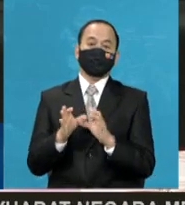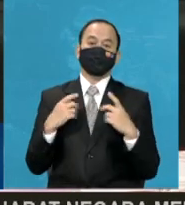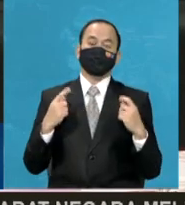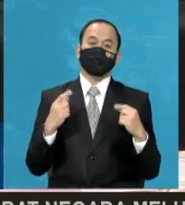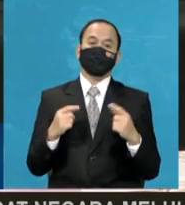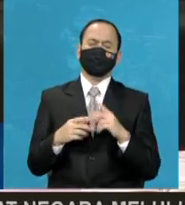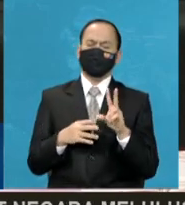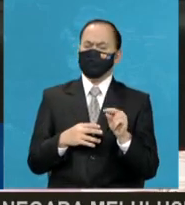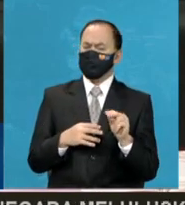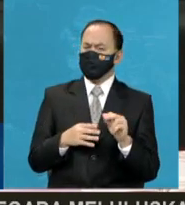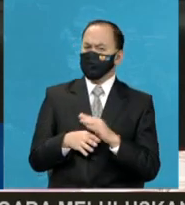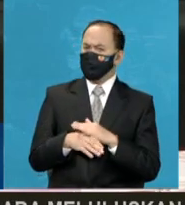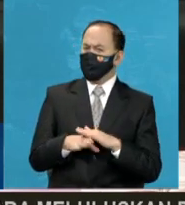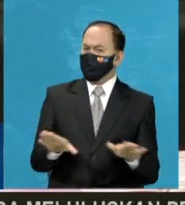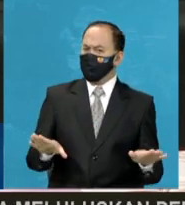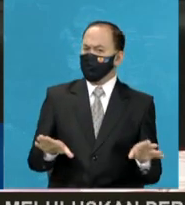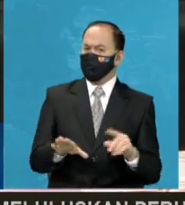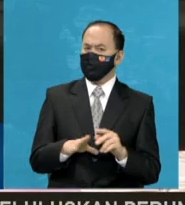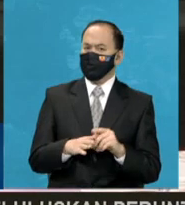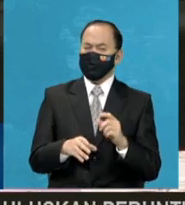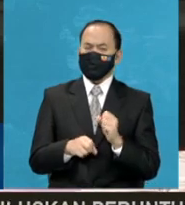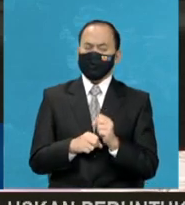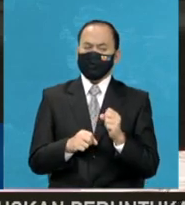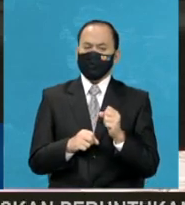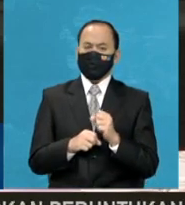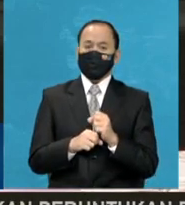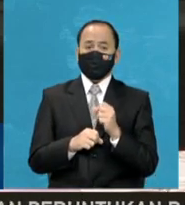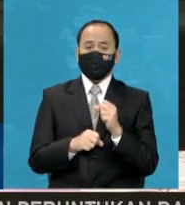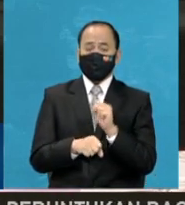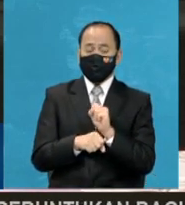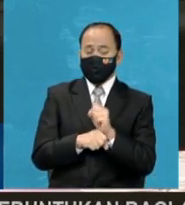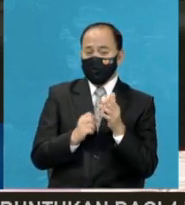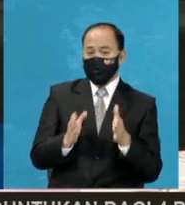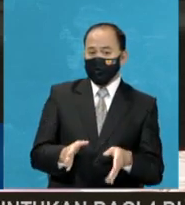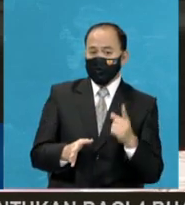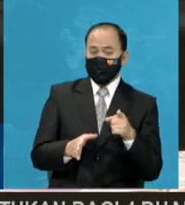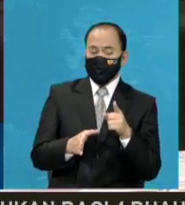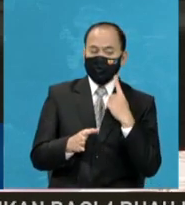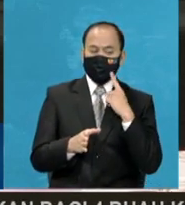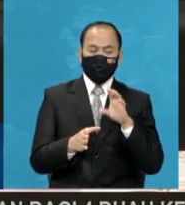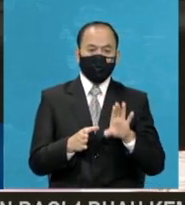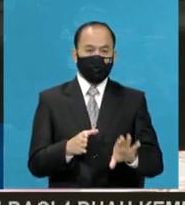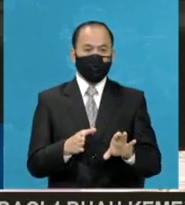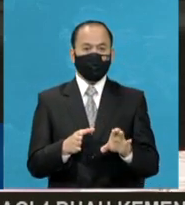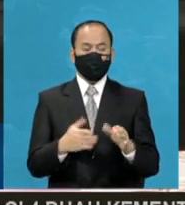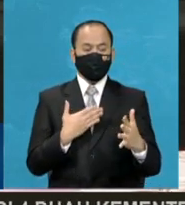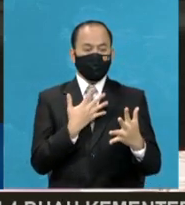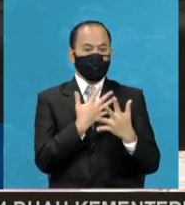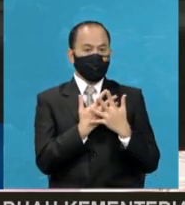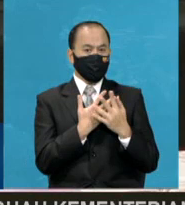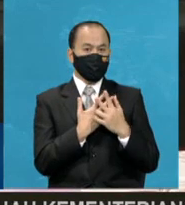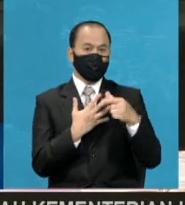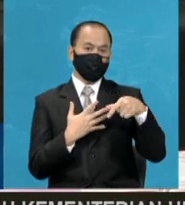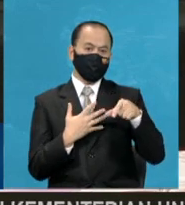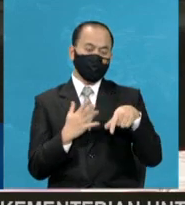terhadap pekerja-pekerja yang telah diarahkan untuk menjalani quarantine semasa penularan qobid